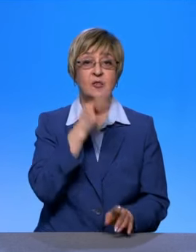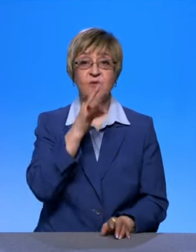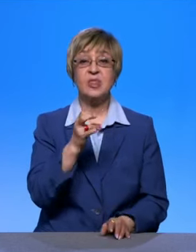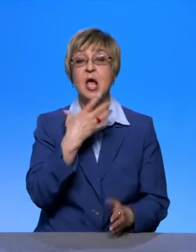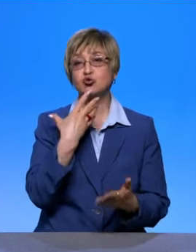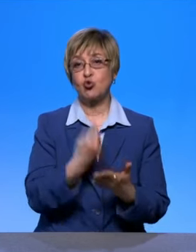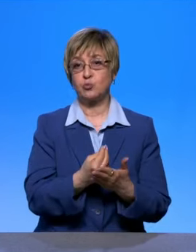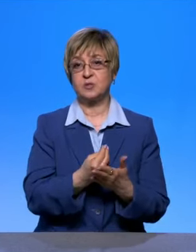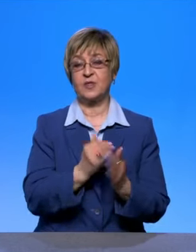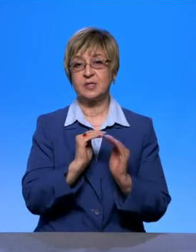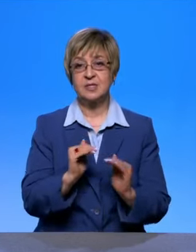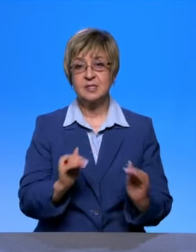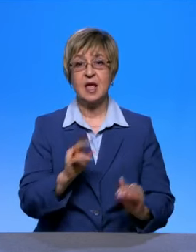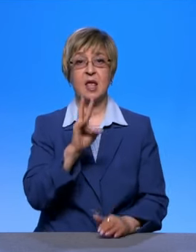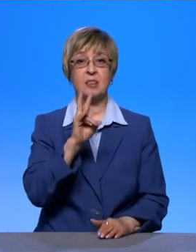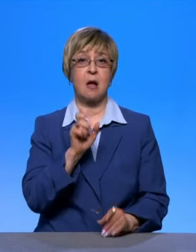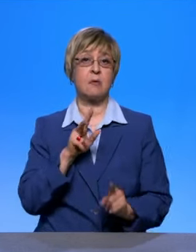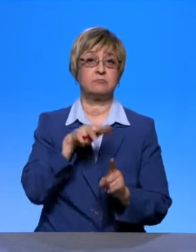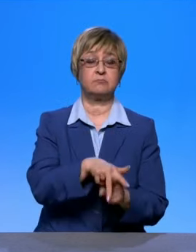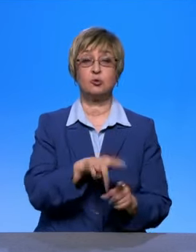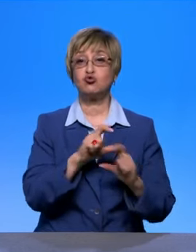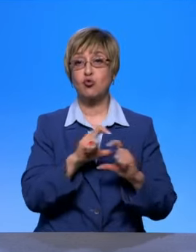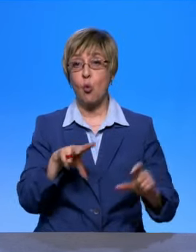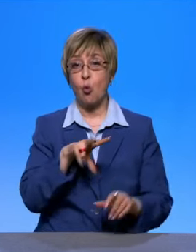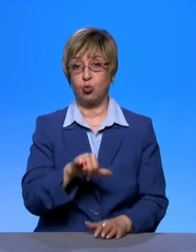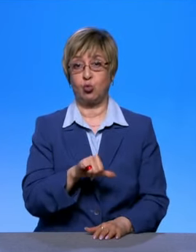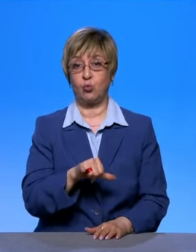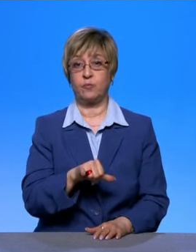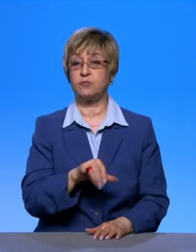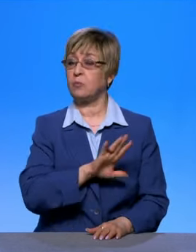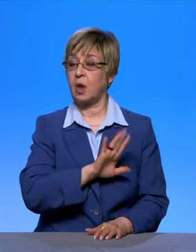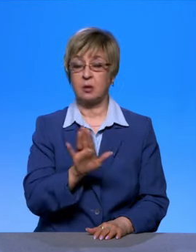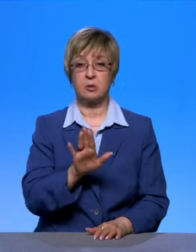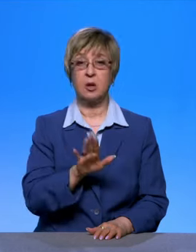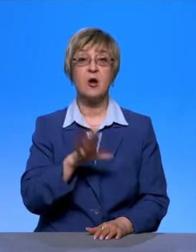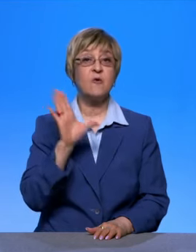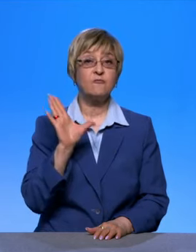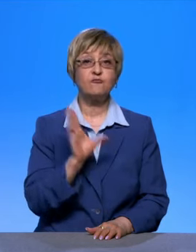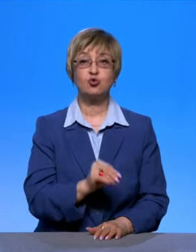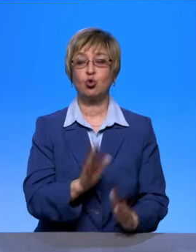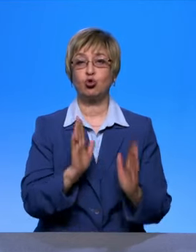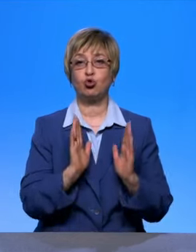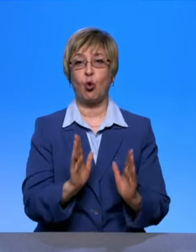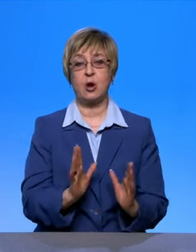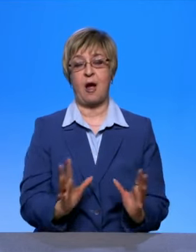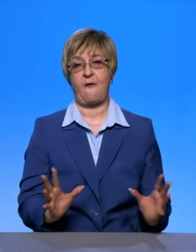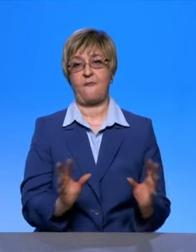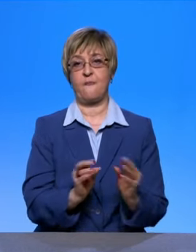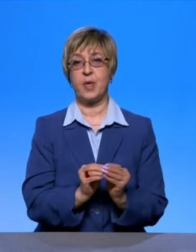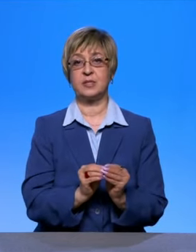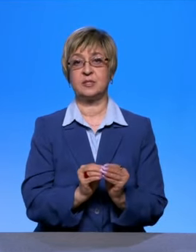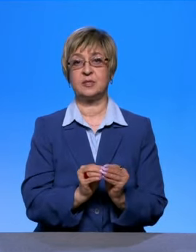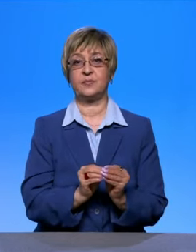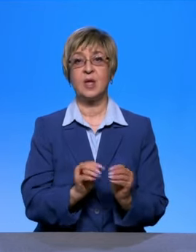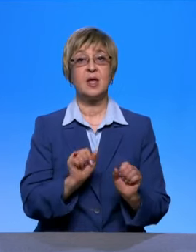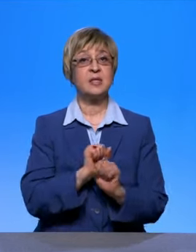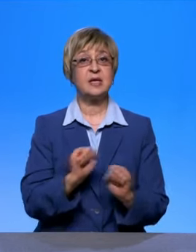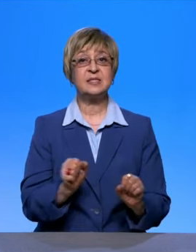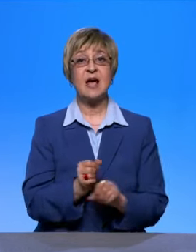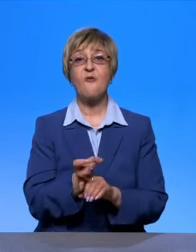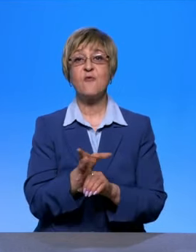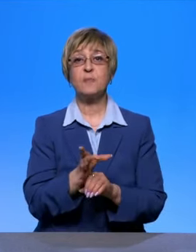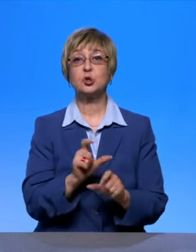на школу, еще на кого-то. Ребят, все только вместе. Только вместе нельзя выкинуть школу и